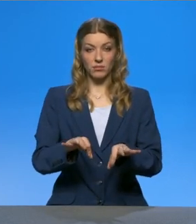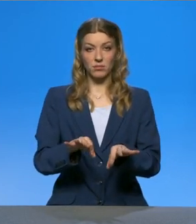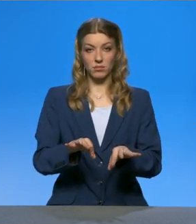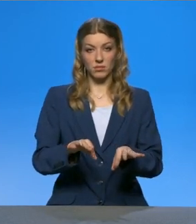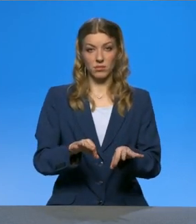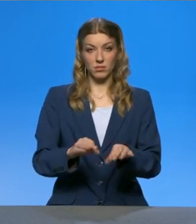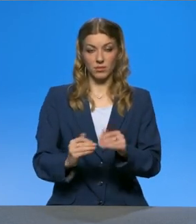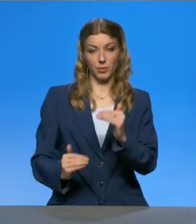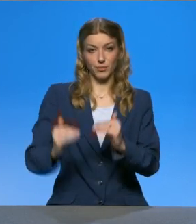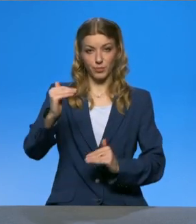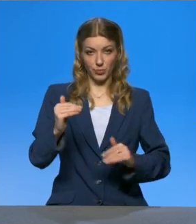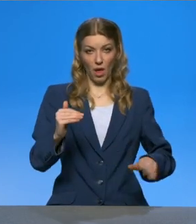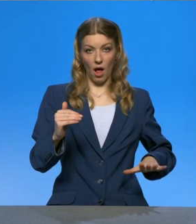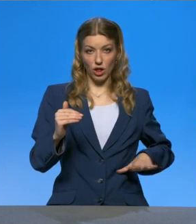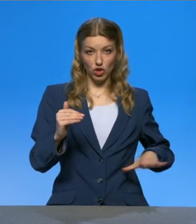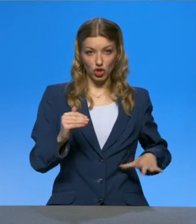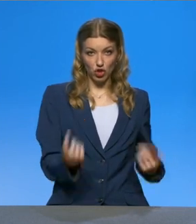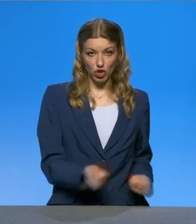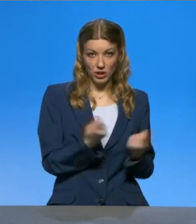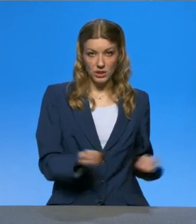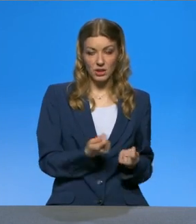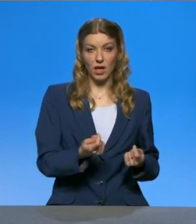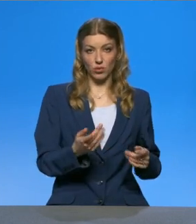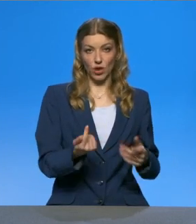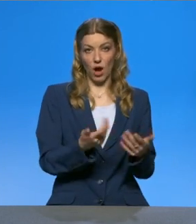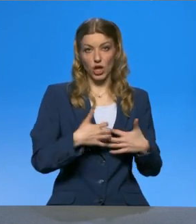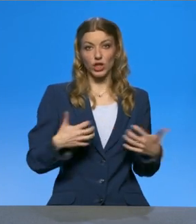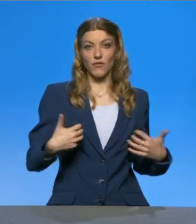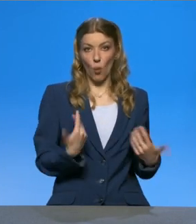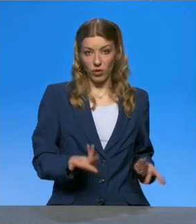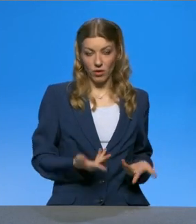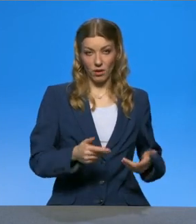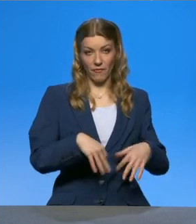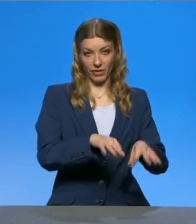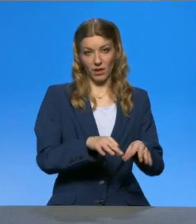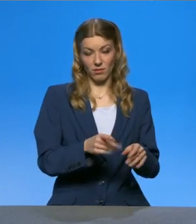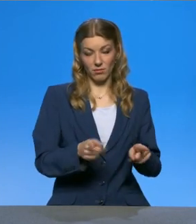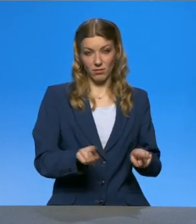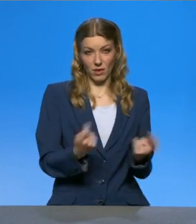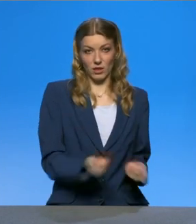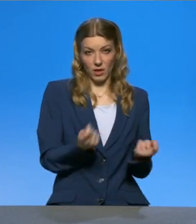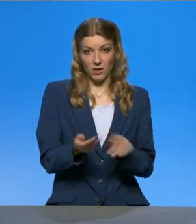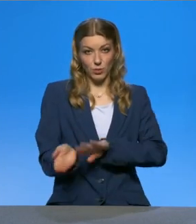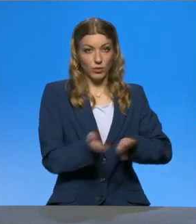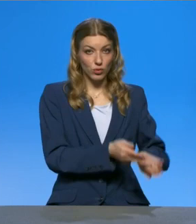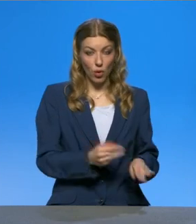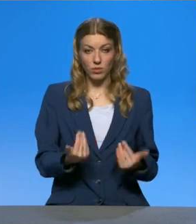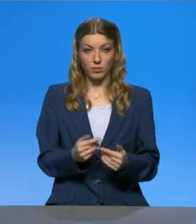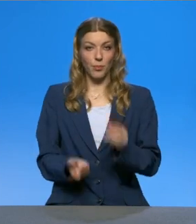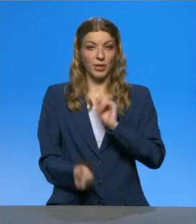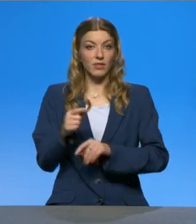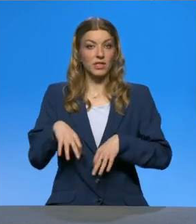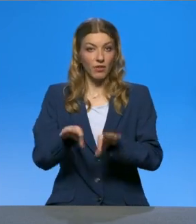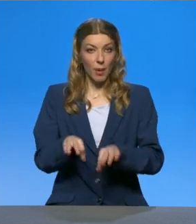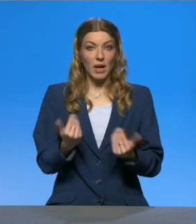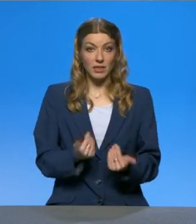Соответственно, гужевой транспорт ушел, остался автомобильный. Сейчас будет аэротранспорт. Вот, следующая история, которая для нас